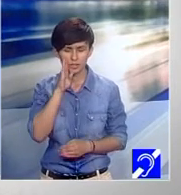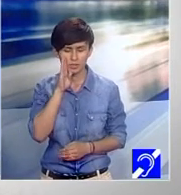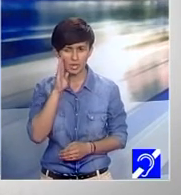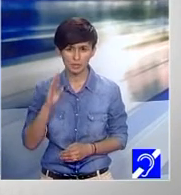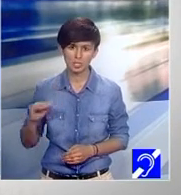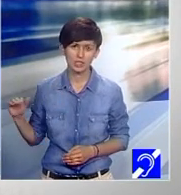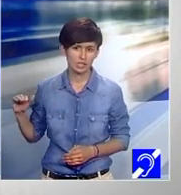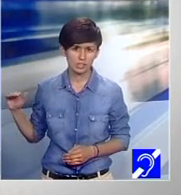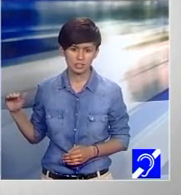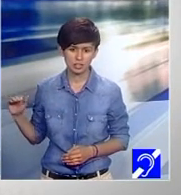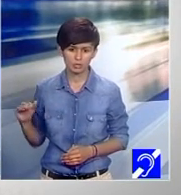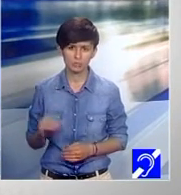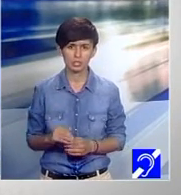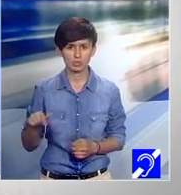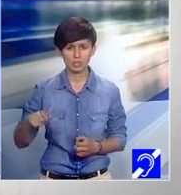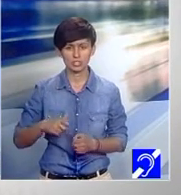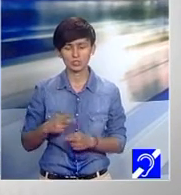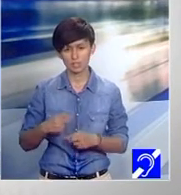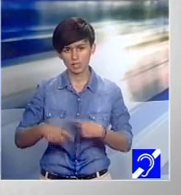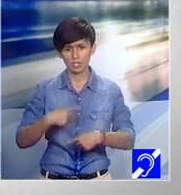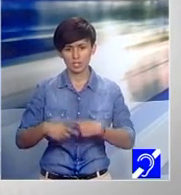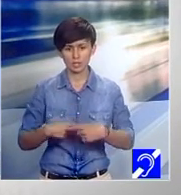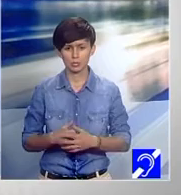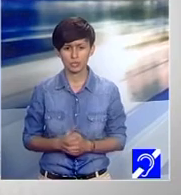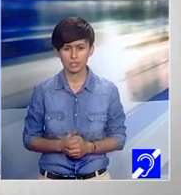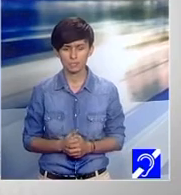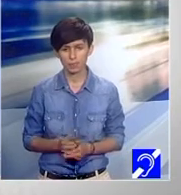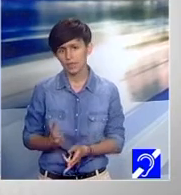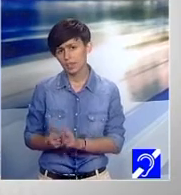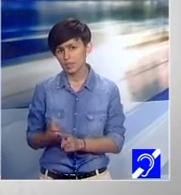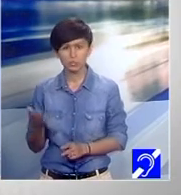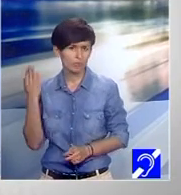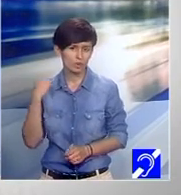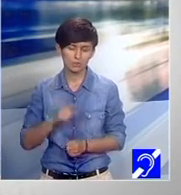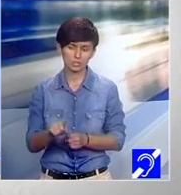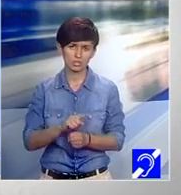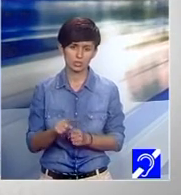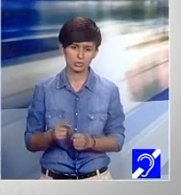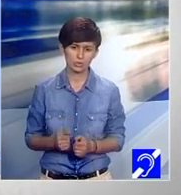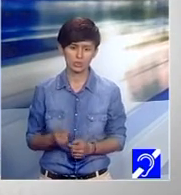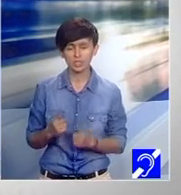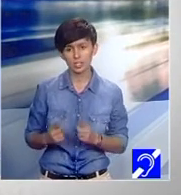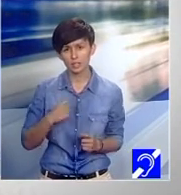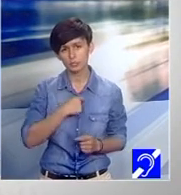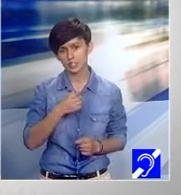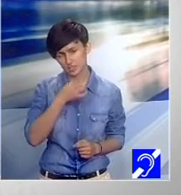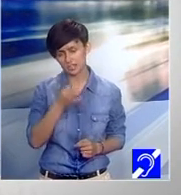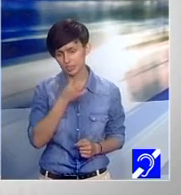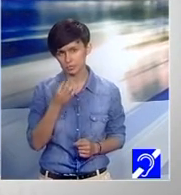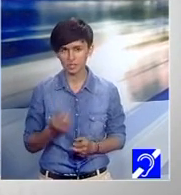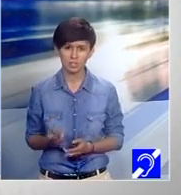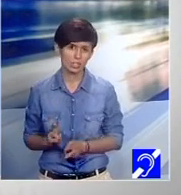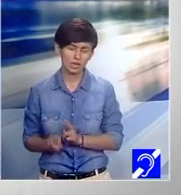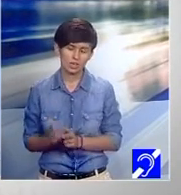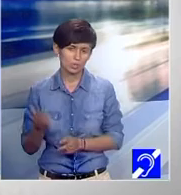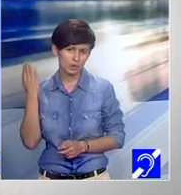copii cu fenilcetonurie. Cum au stat lucrurile, dacă ne puteți, dacă e în regulă pentru dumneavoastră să ne spuneți cum au stat lucrurile, cum a stat